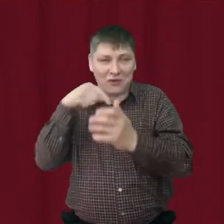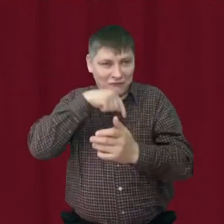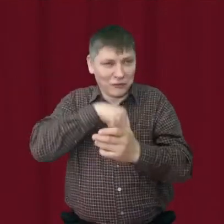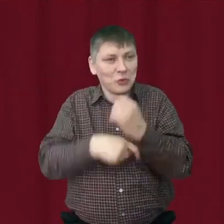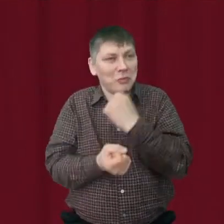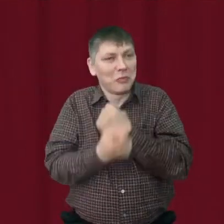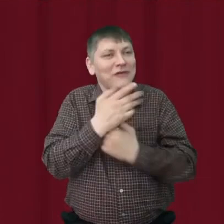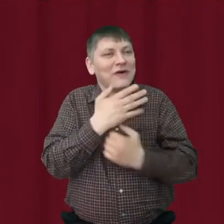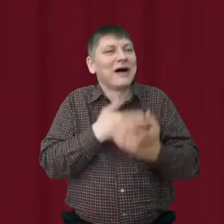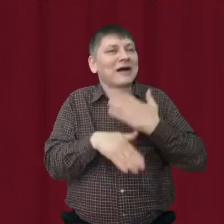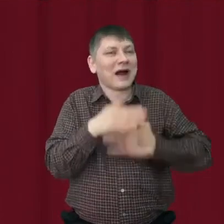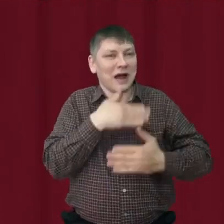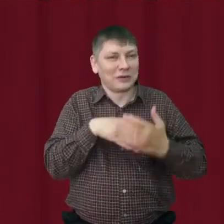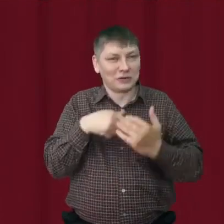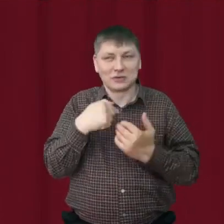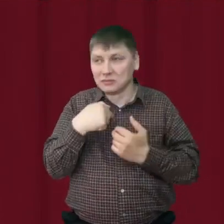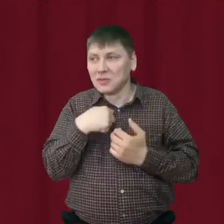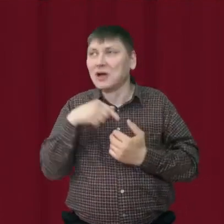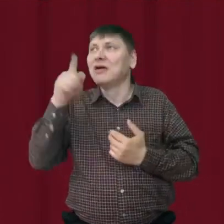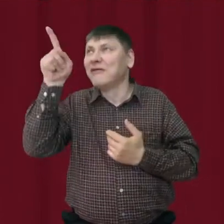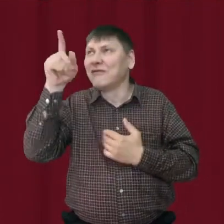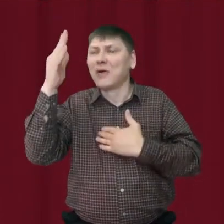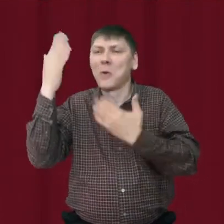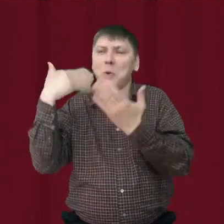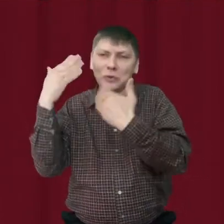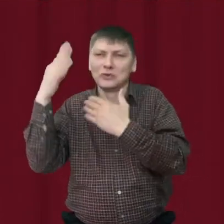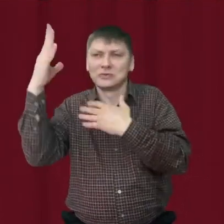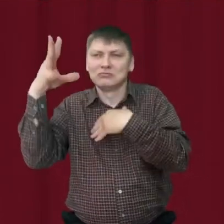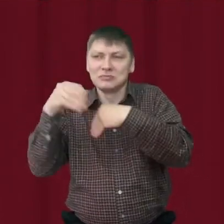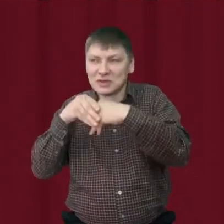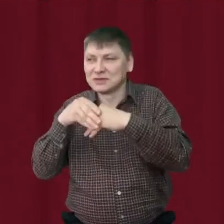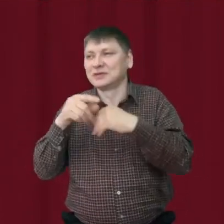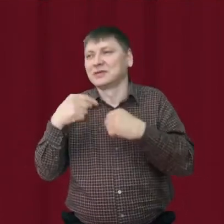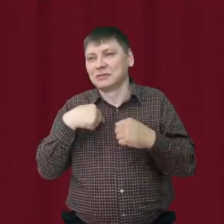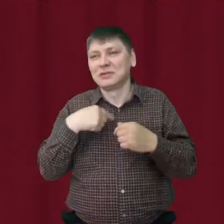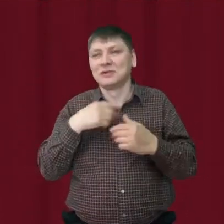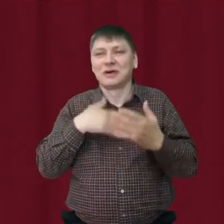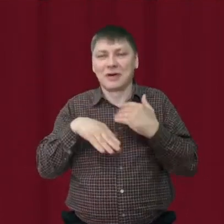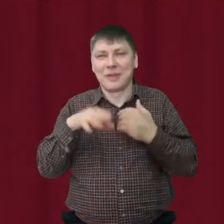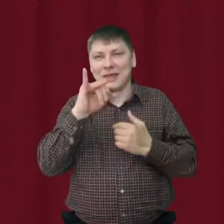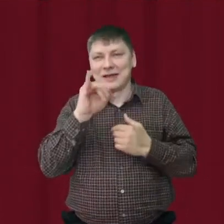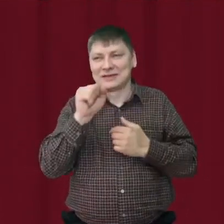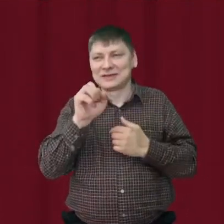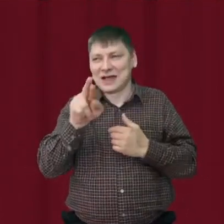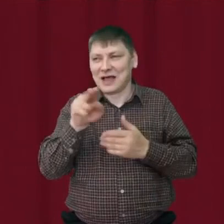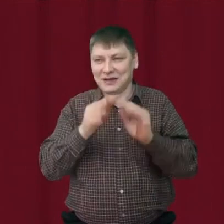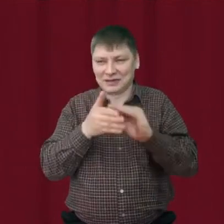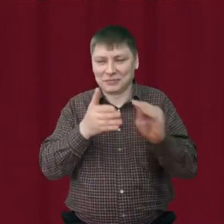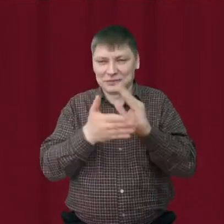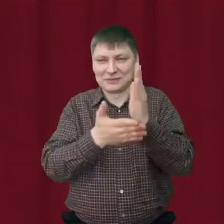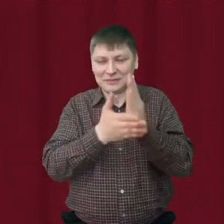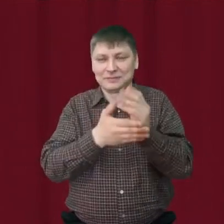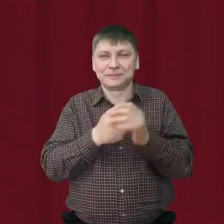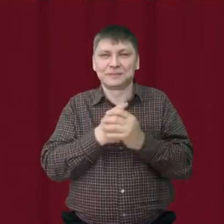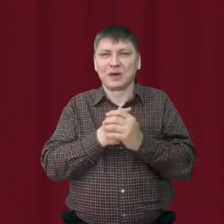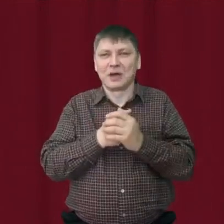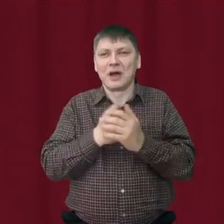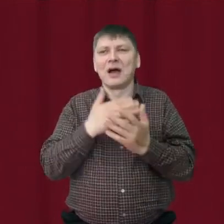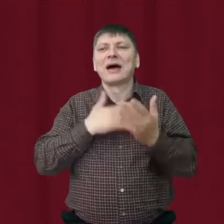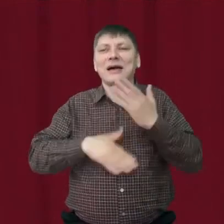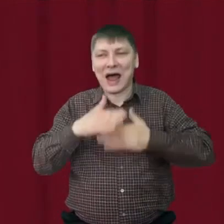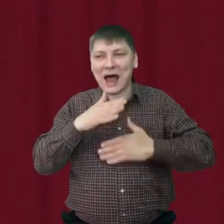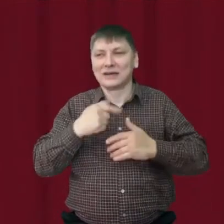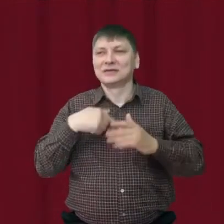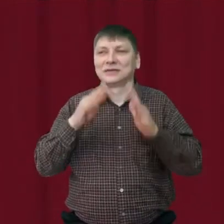радующимися о том, что мы в отношениях с Богом. Исаия 61 глава, 10-11 стихи. Он говорит: «Радостью